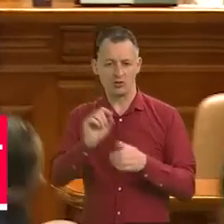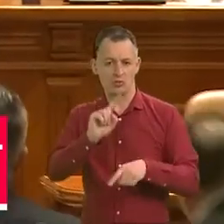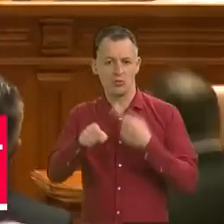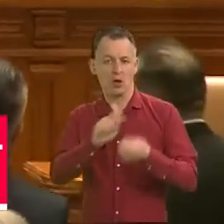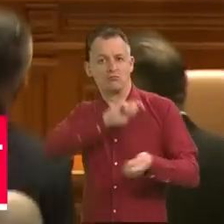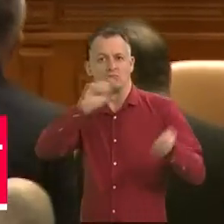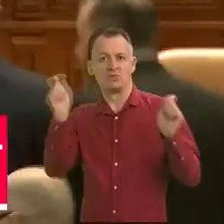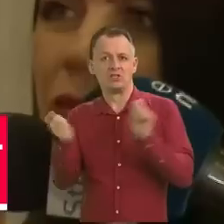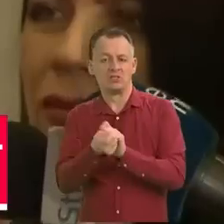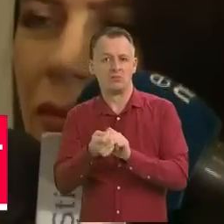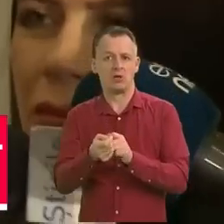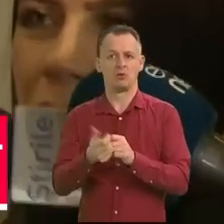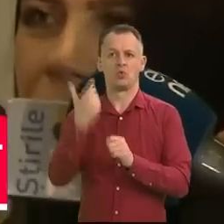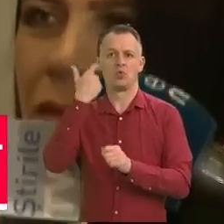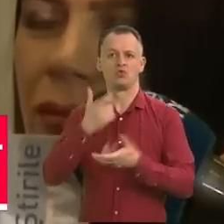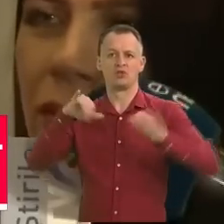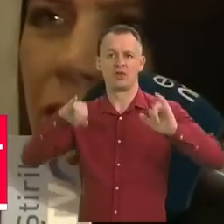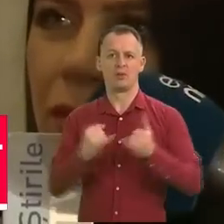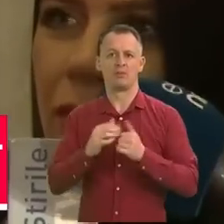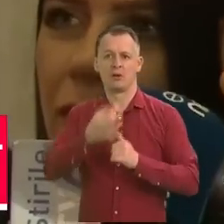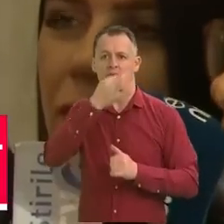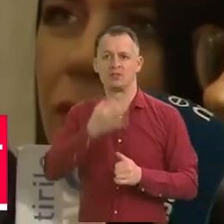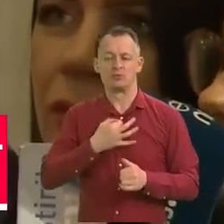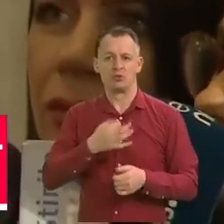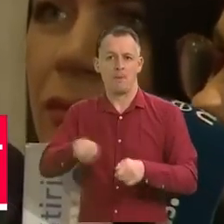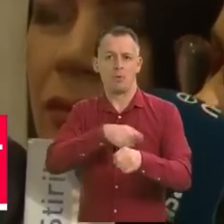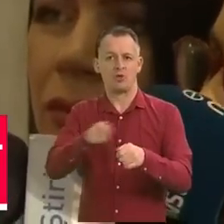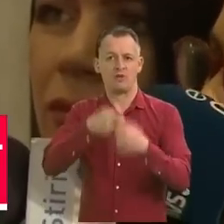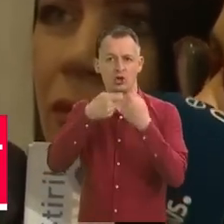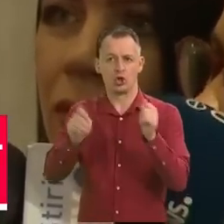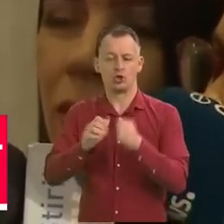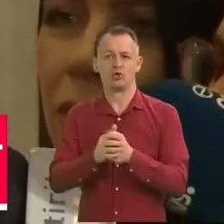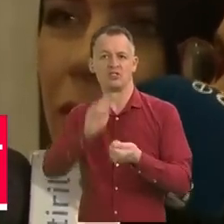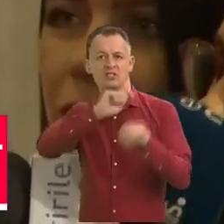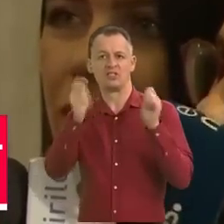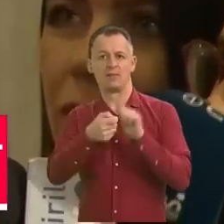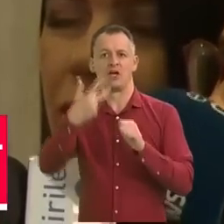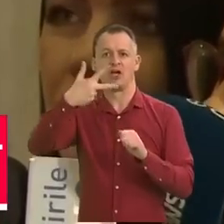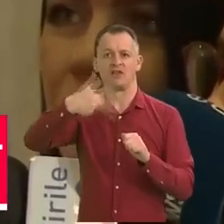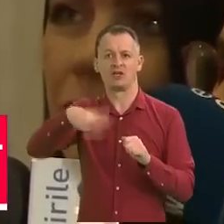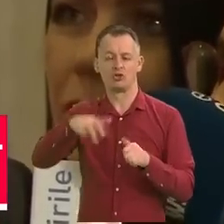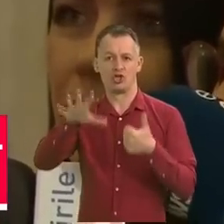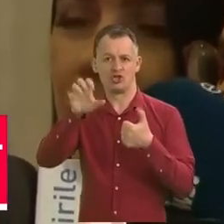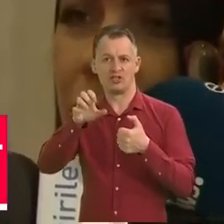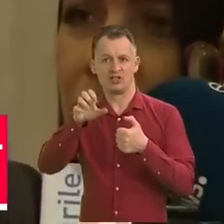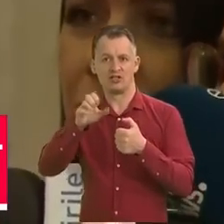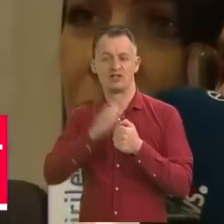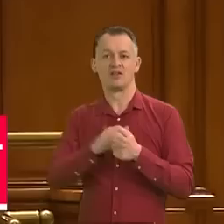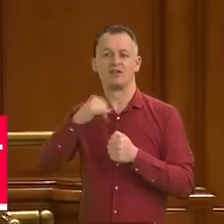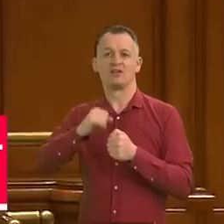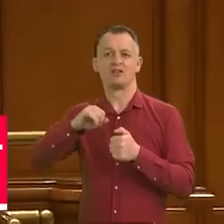brusc, eu nu știu ce s-a întâmplat. Mi-au spus că s-a modificat totul, s-a schimbat cu 360, s-a schimbat